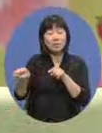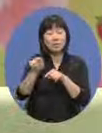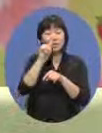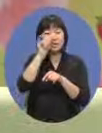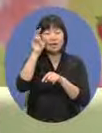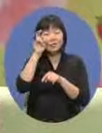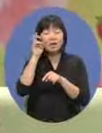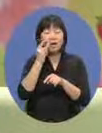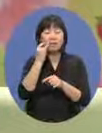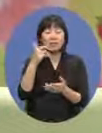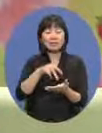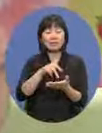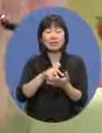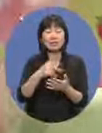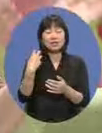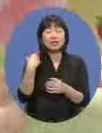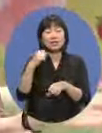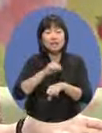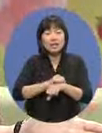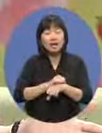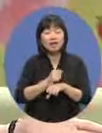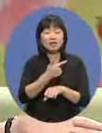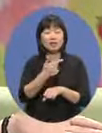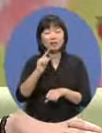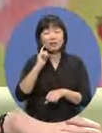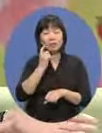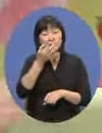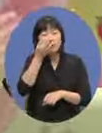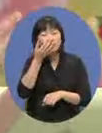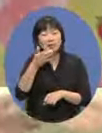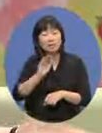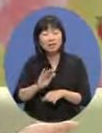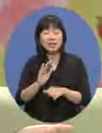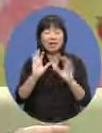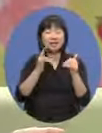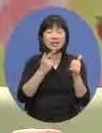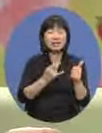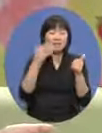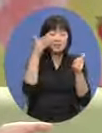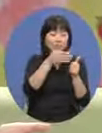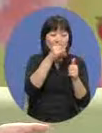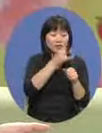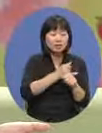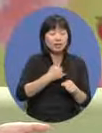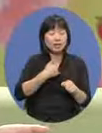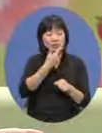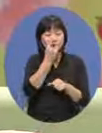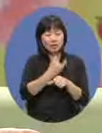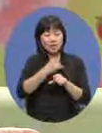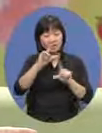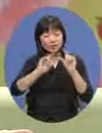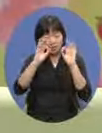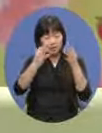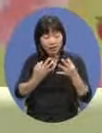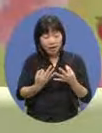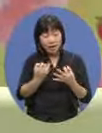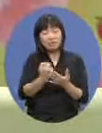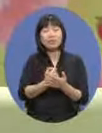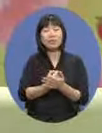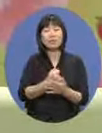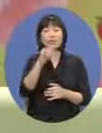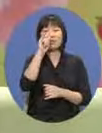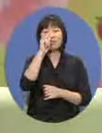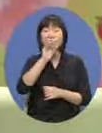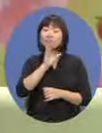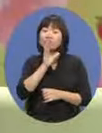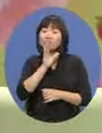왜냐면 엄마로서 역할을 잘하는 네. 아내가 너무 예뻐 보이는데 네. 또 애들한테 너무 집중하고 나한테 이렇게 소홀하게 하는 모습을 보면 서운하고.